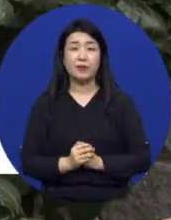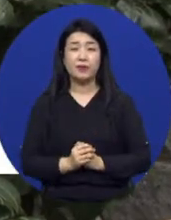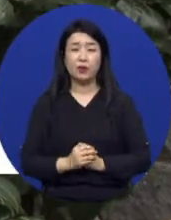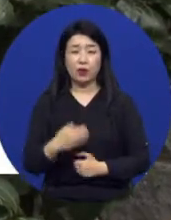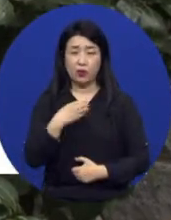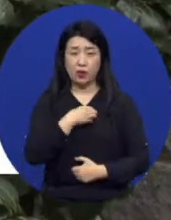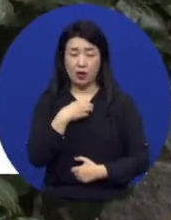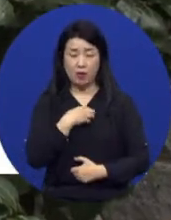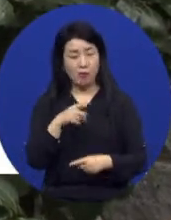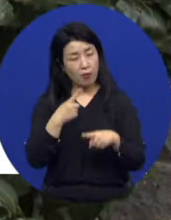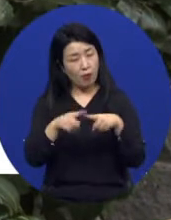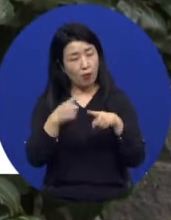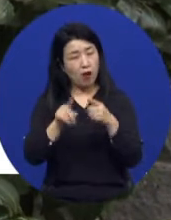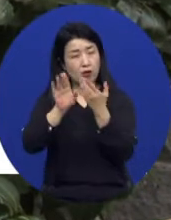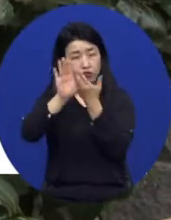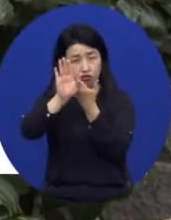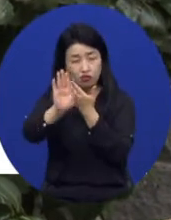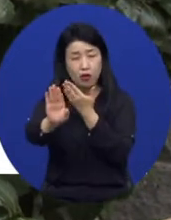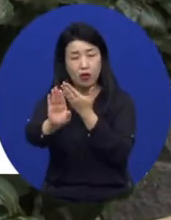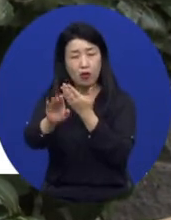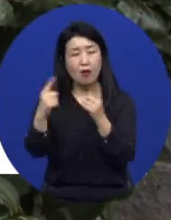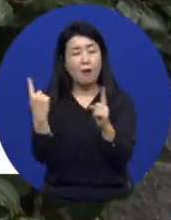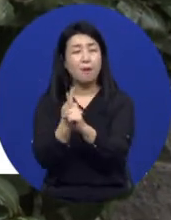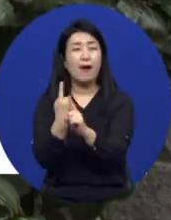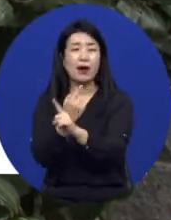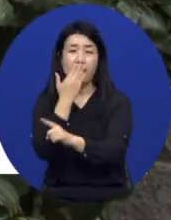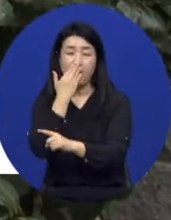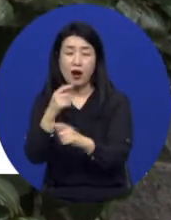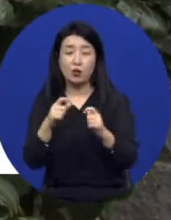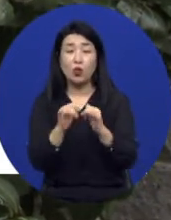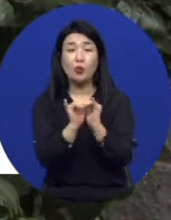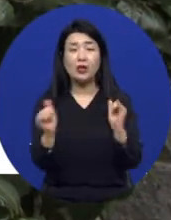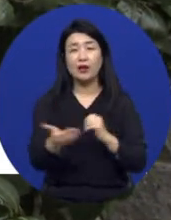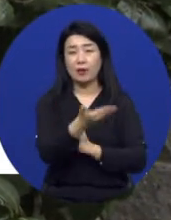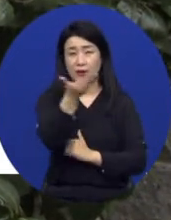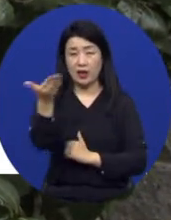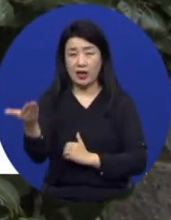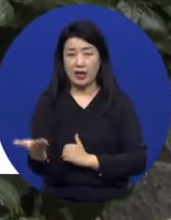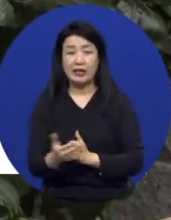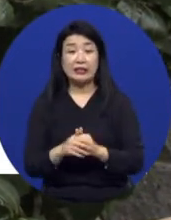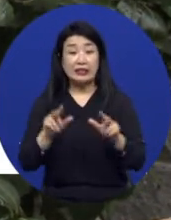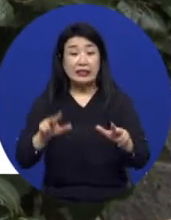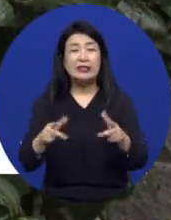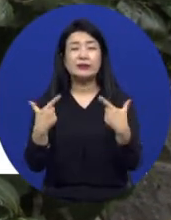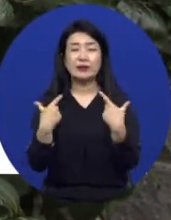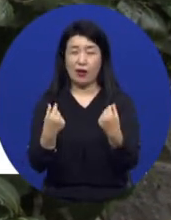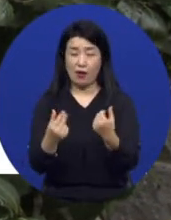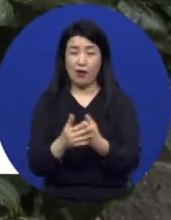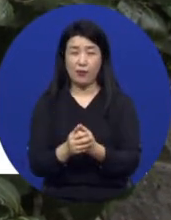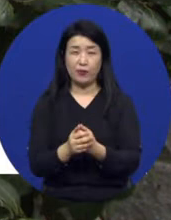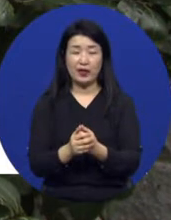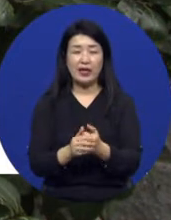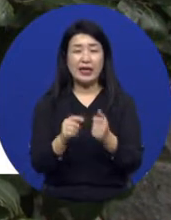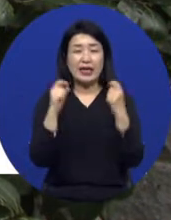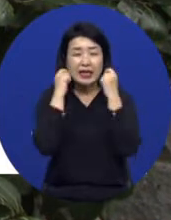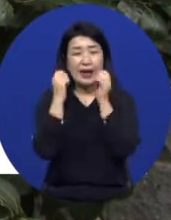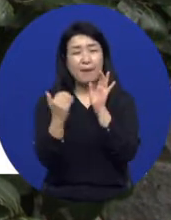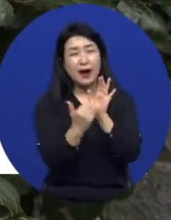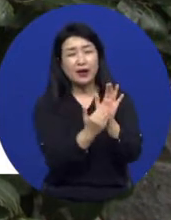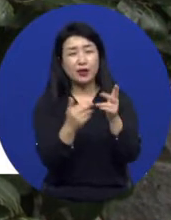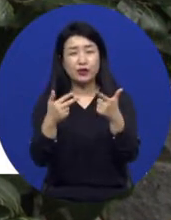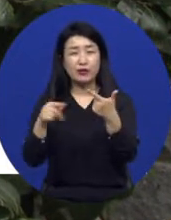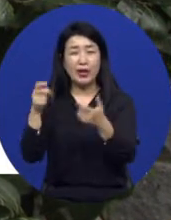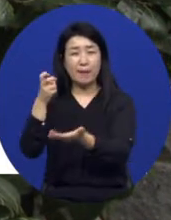상황이라든지 위험도를 평가한 후에 바뀌어지게 됩니다. 도민 여러분들께서는 지금처럼 개인 방역 6대